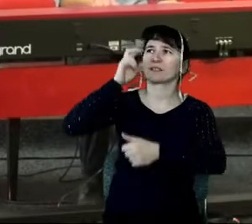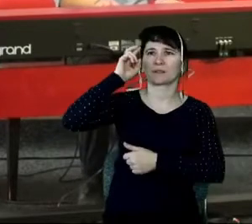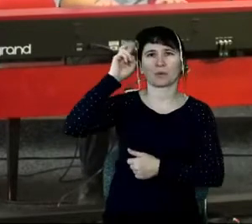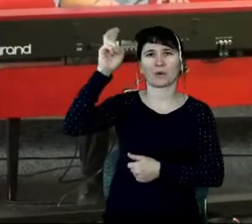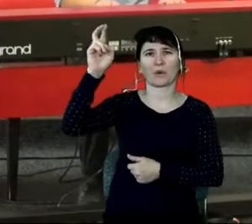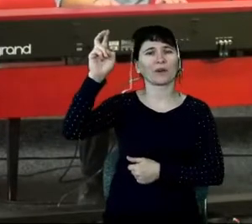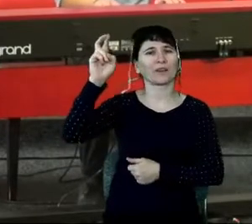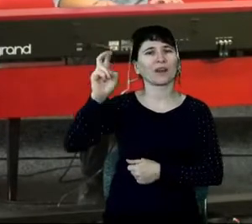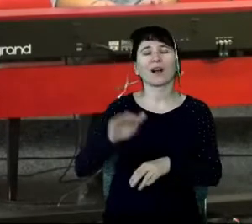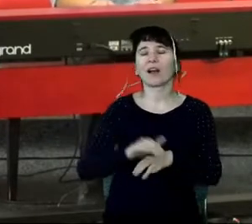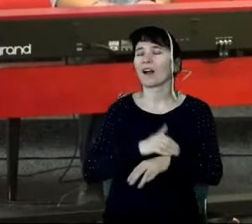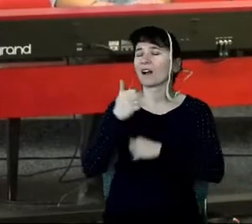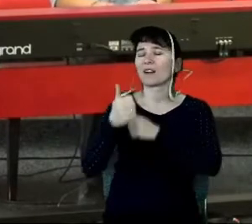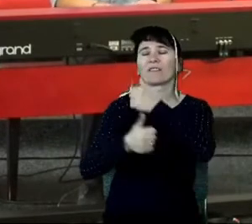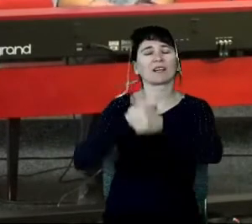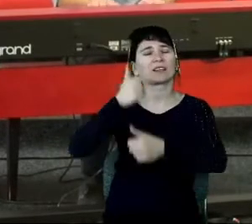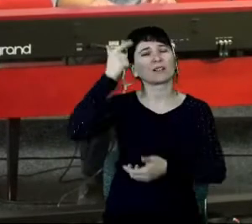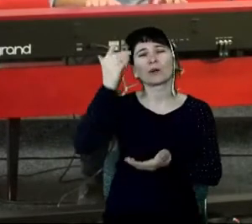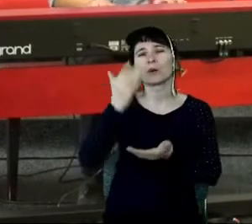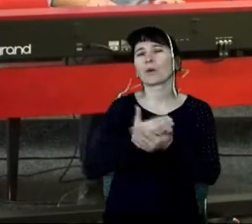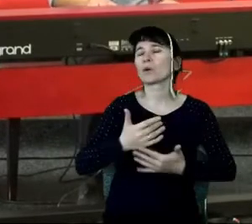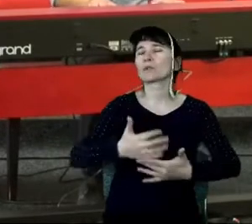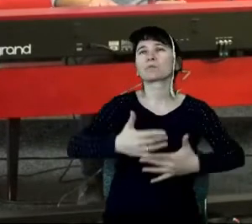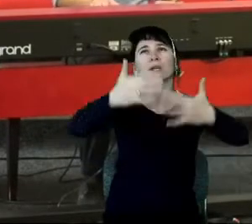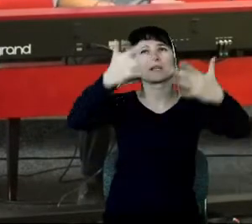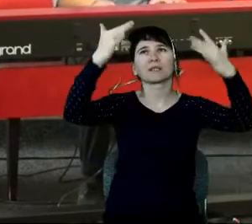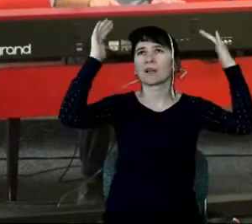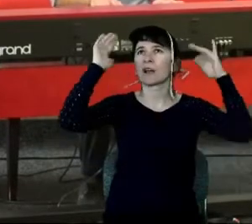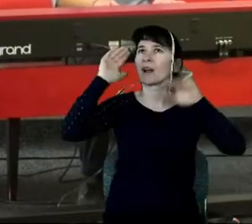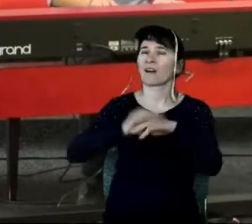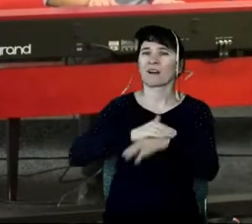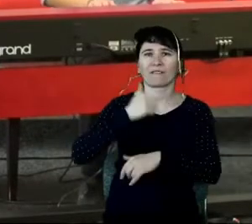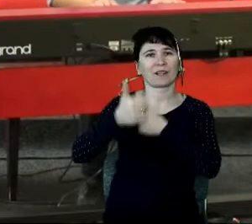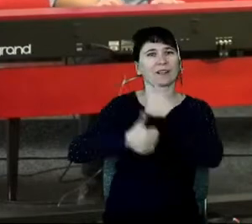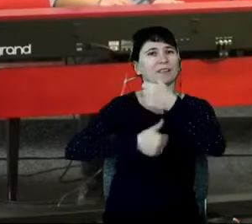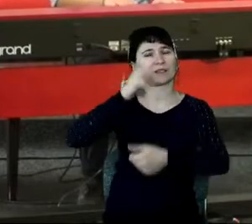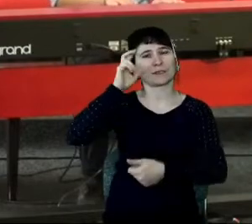Хвалите Господа с небес, хвалите Бога.